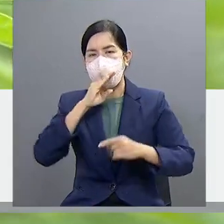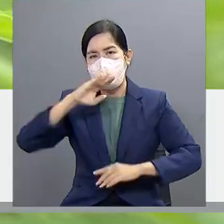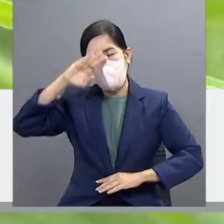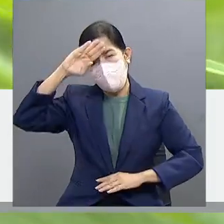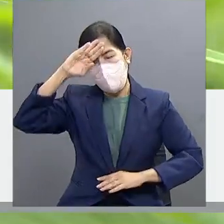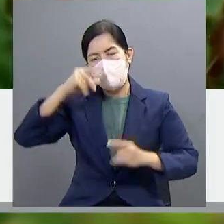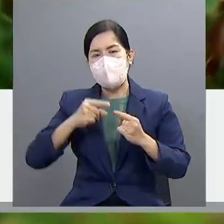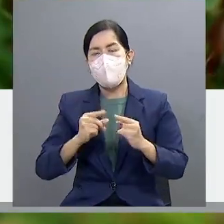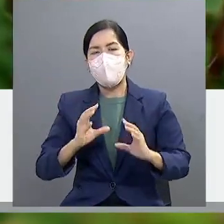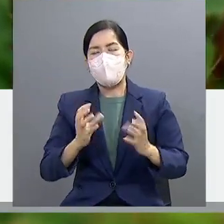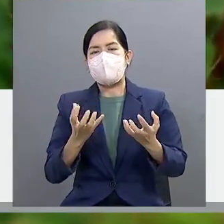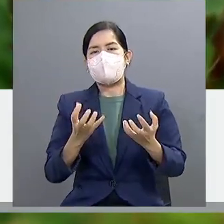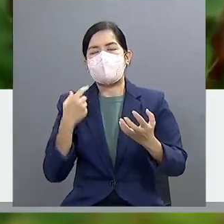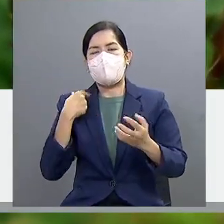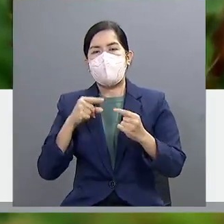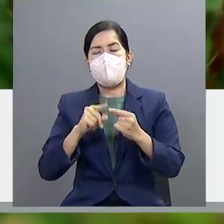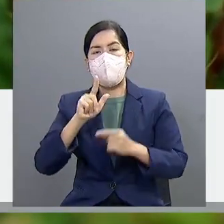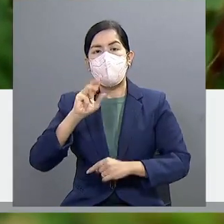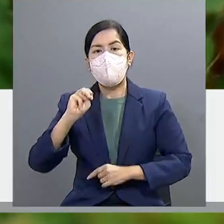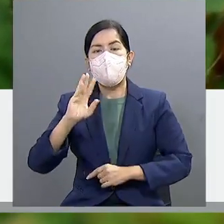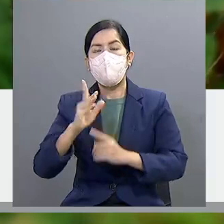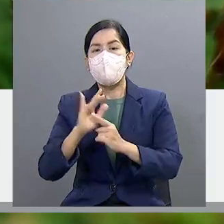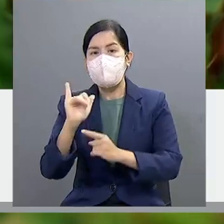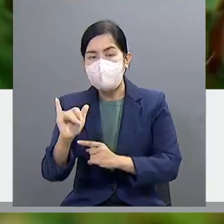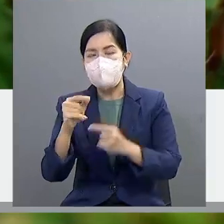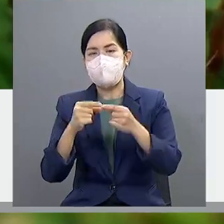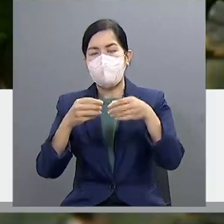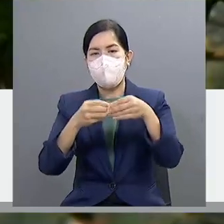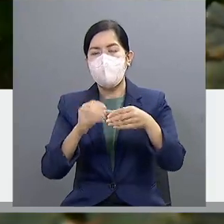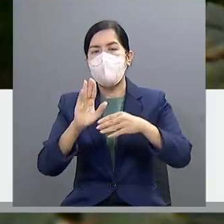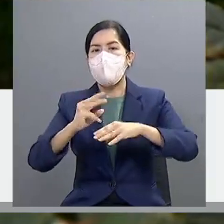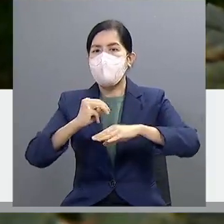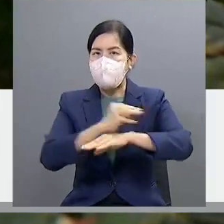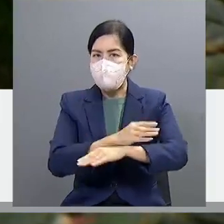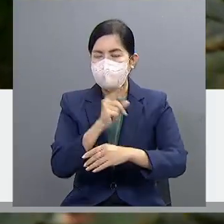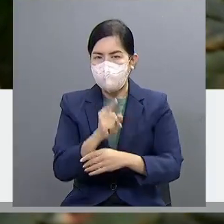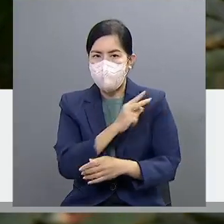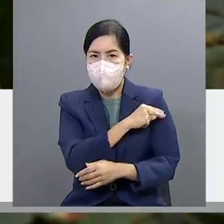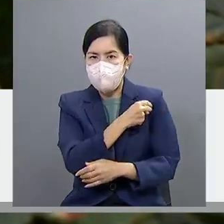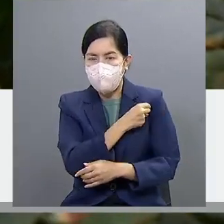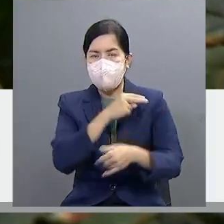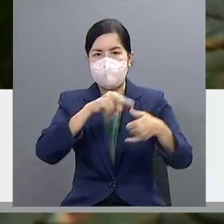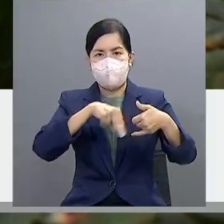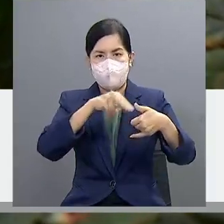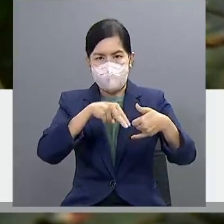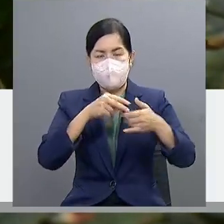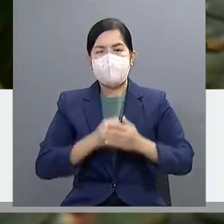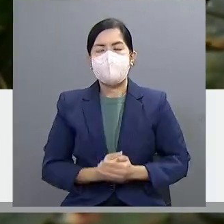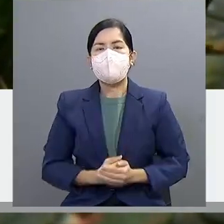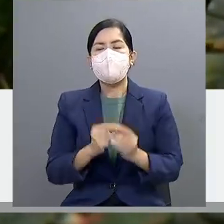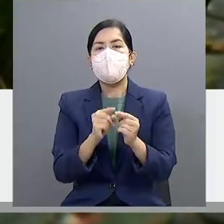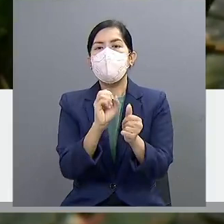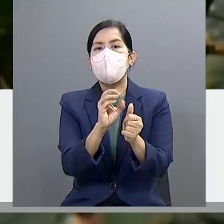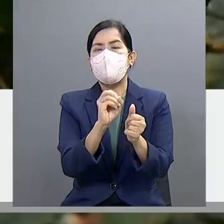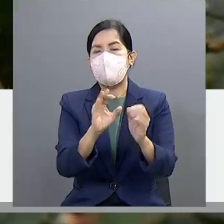เร็งระยะสุดท้ายภายใต้การกำกับดูแลของแพทย์อย่างใกล้ชิดนะคะข้อเสนอที่สำคัญที่อยากจะให้คุณผู้ชม